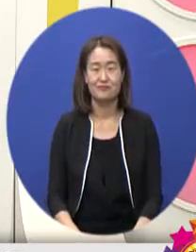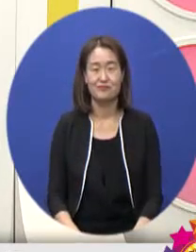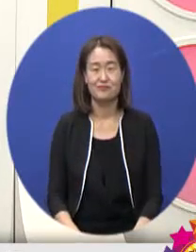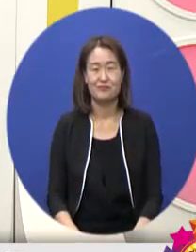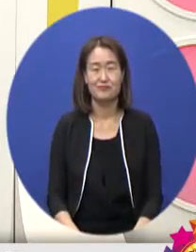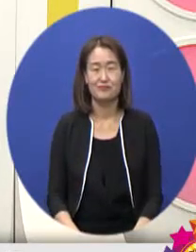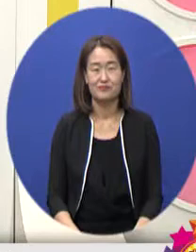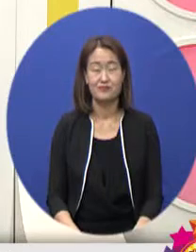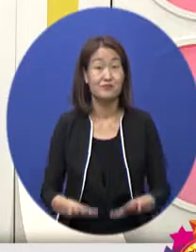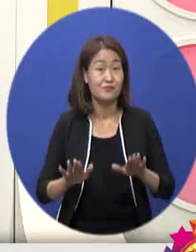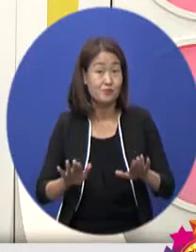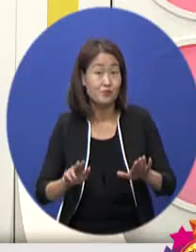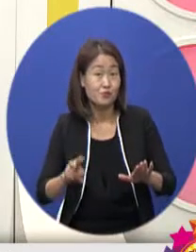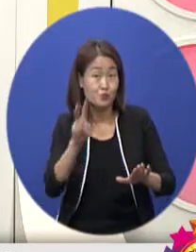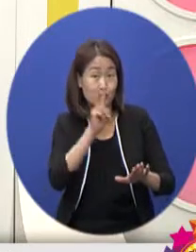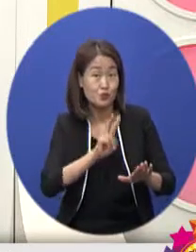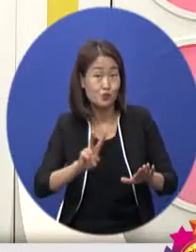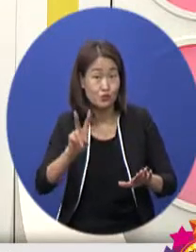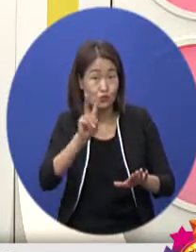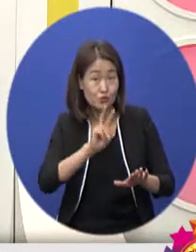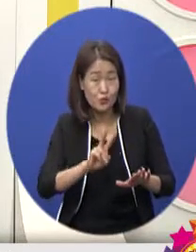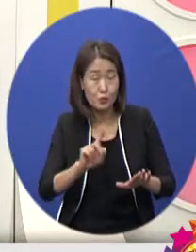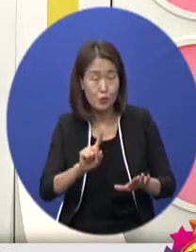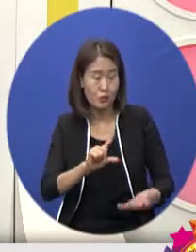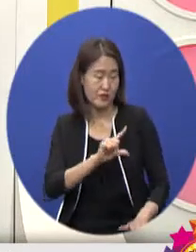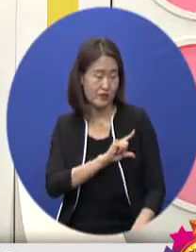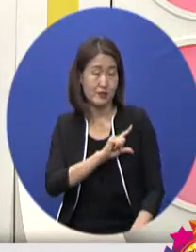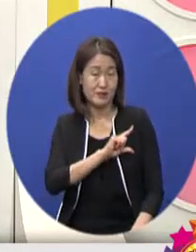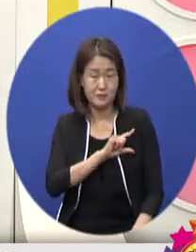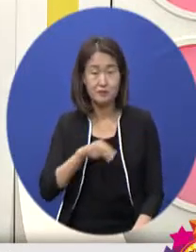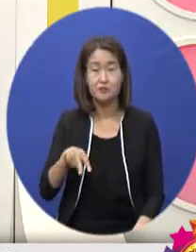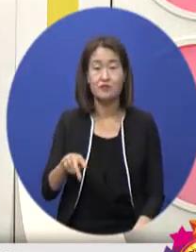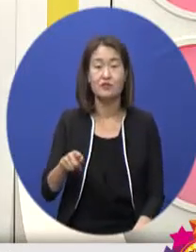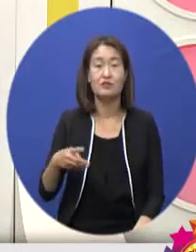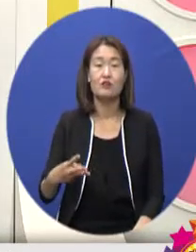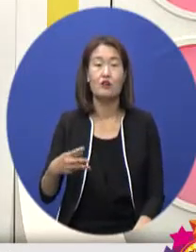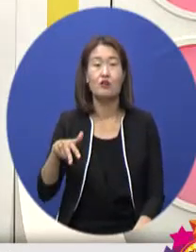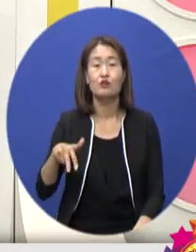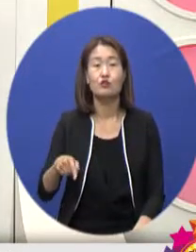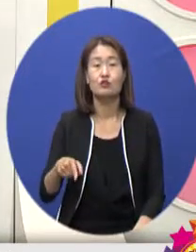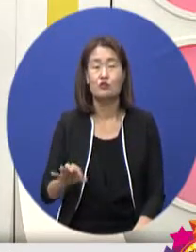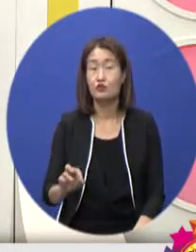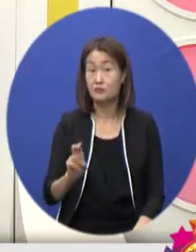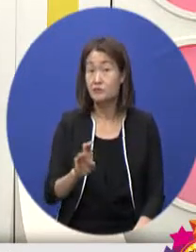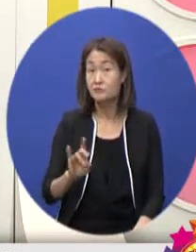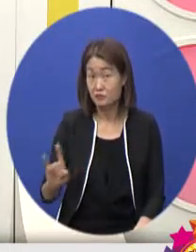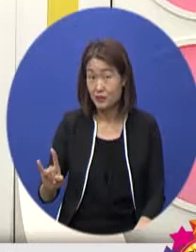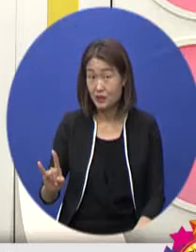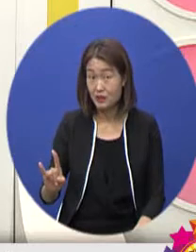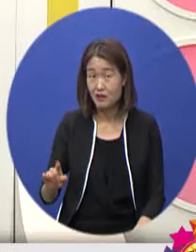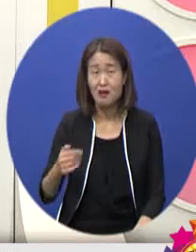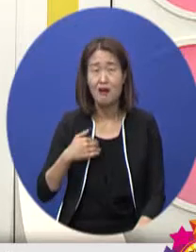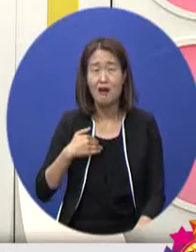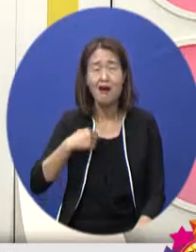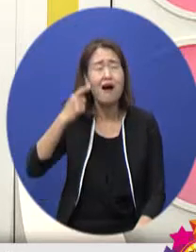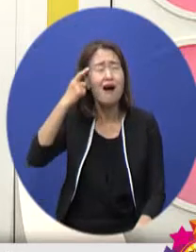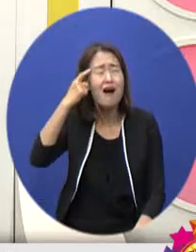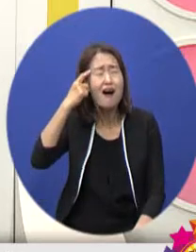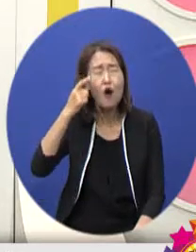네, 방금 부른 곡은 설중매였습니다. 아, 이렇게 친정 동네 온 것